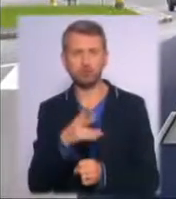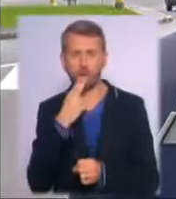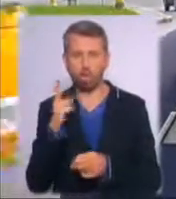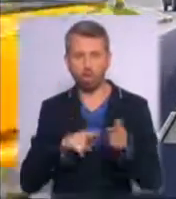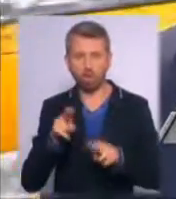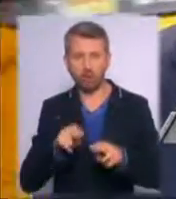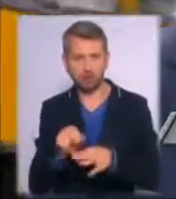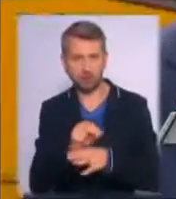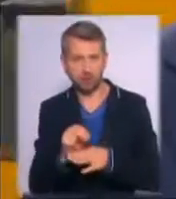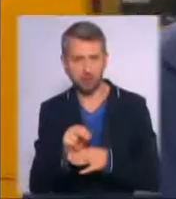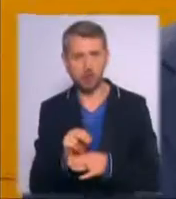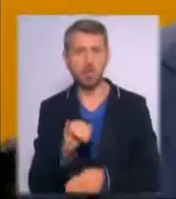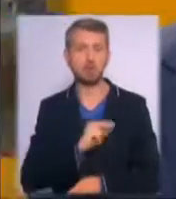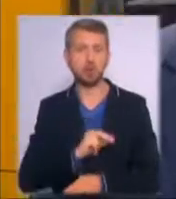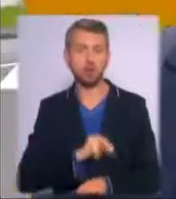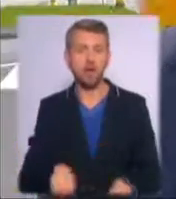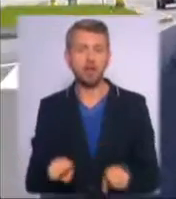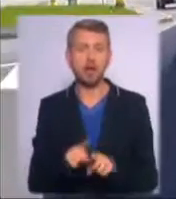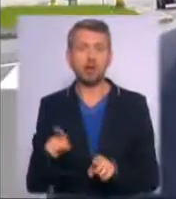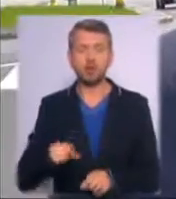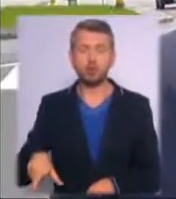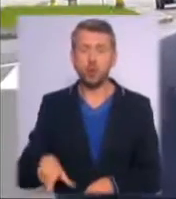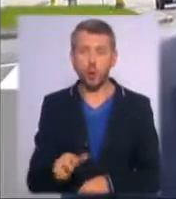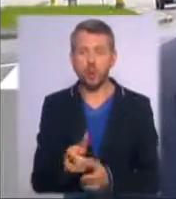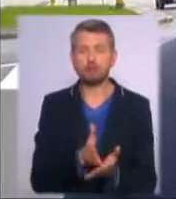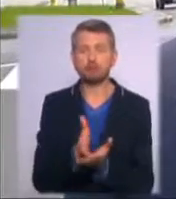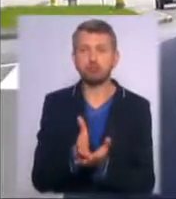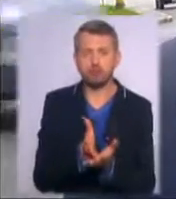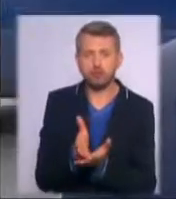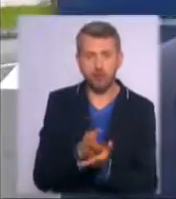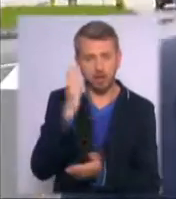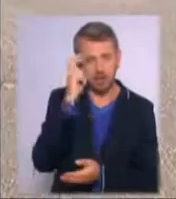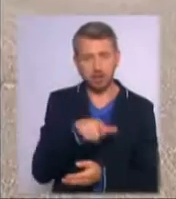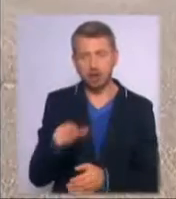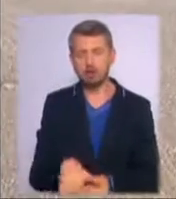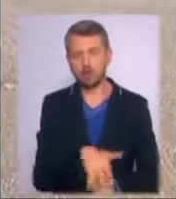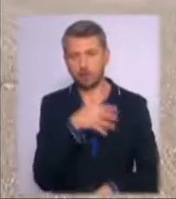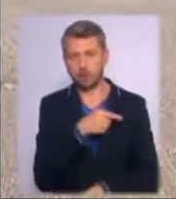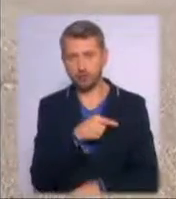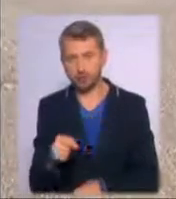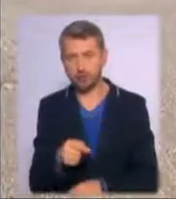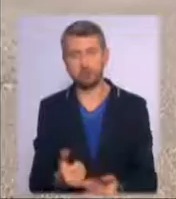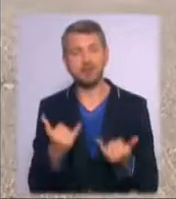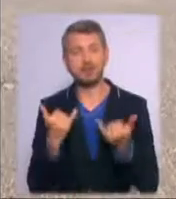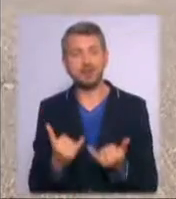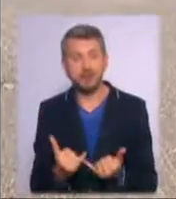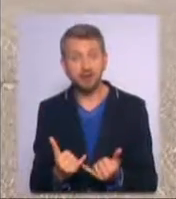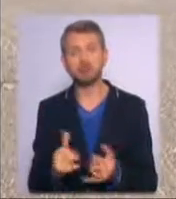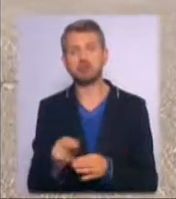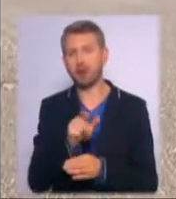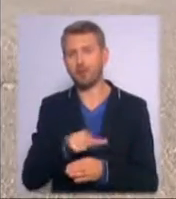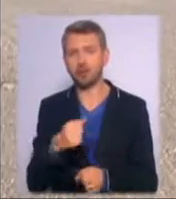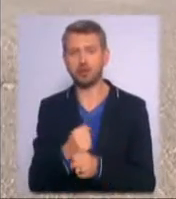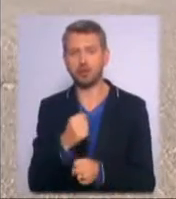і працювати таким чином, щоб дорога слугувала киянам довгий час. Уже нині митці доріг створюють нове полотно